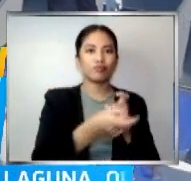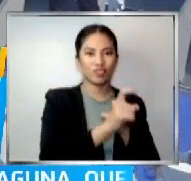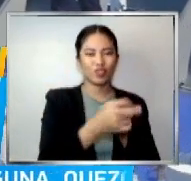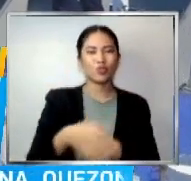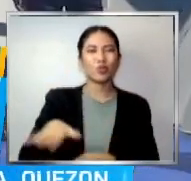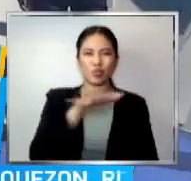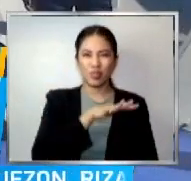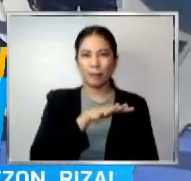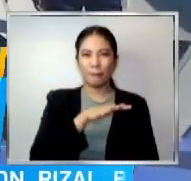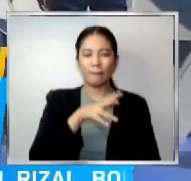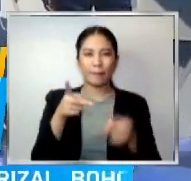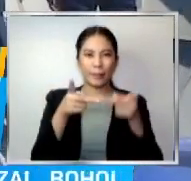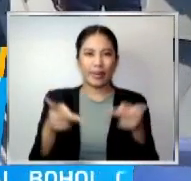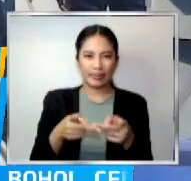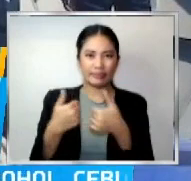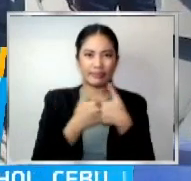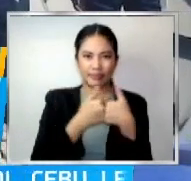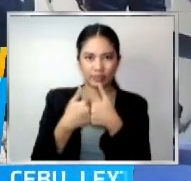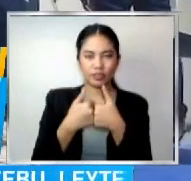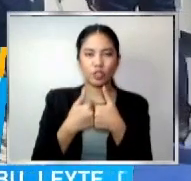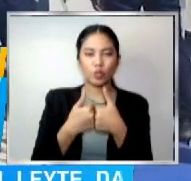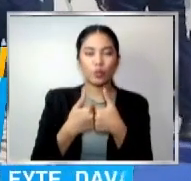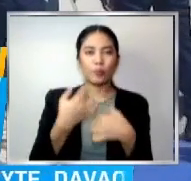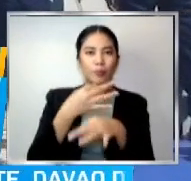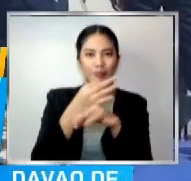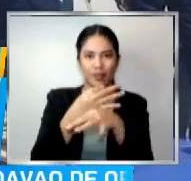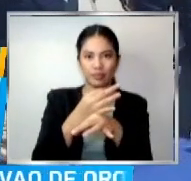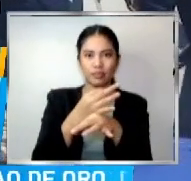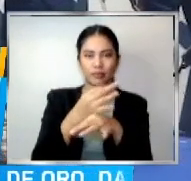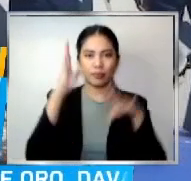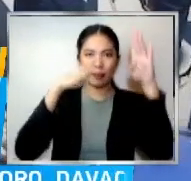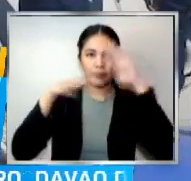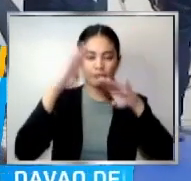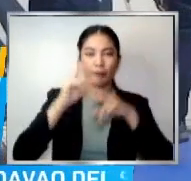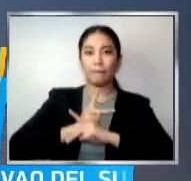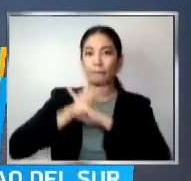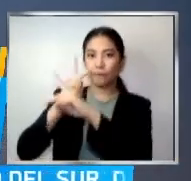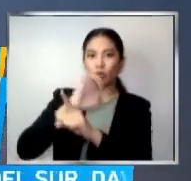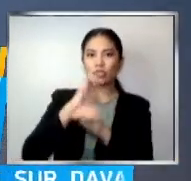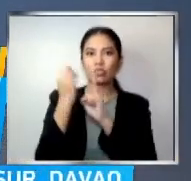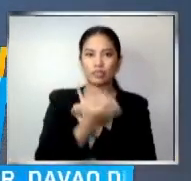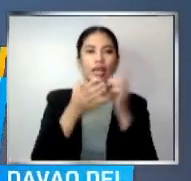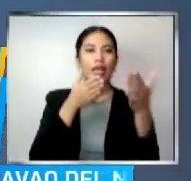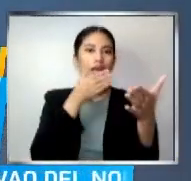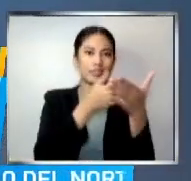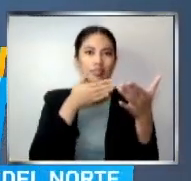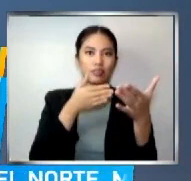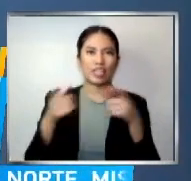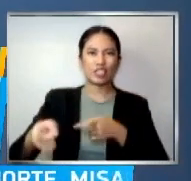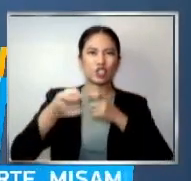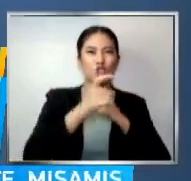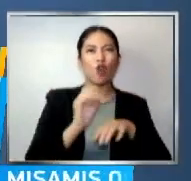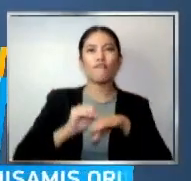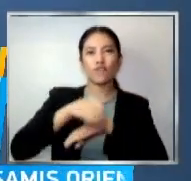maayos sa mga hindi pagkakaunawaan at maprotektahan din ang kalikasan laban sa illegal at overfishing. At yan, mula